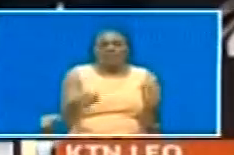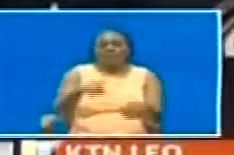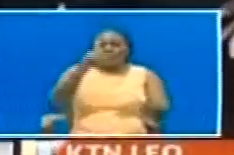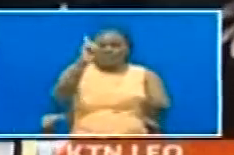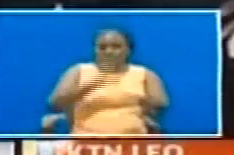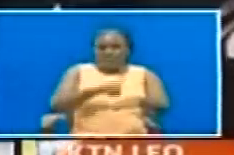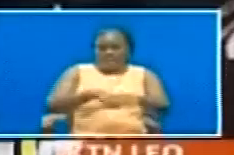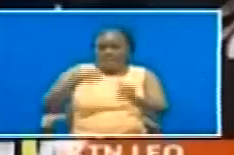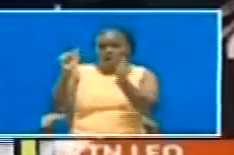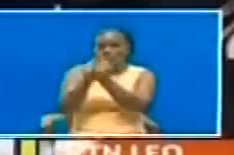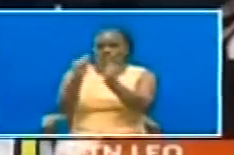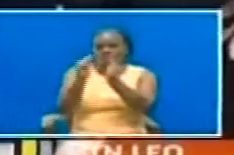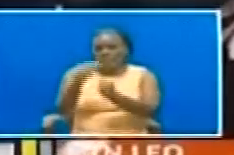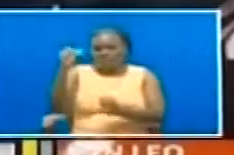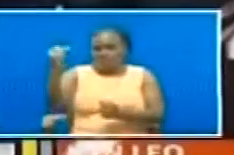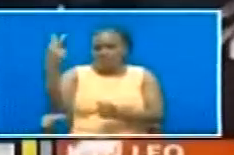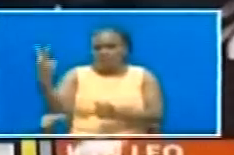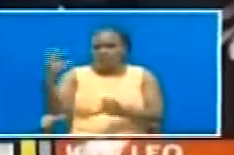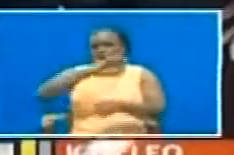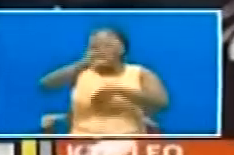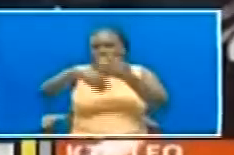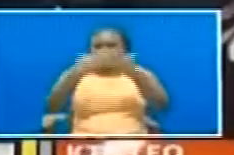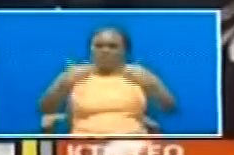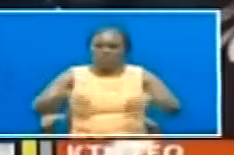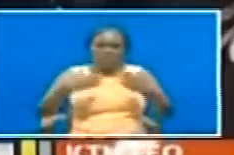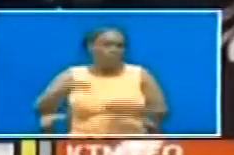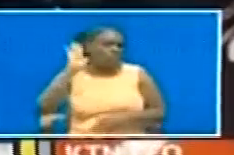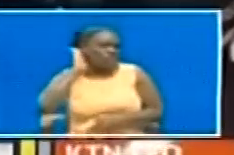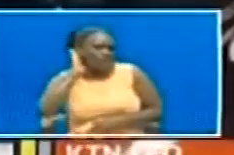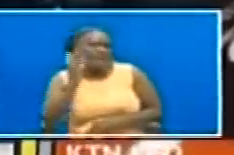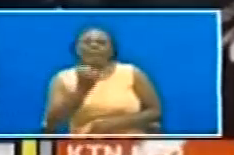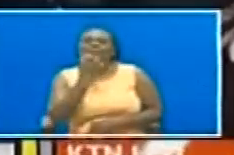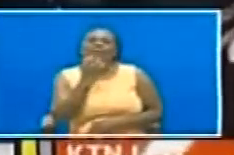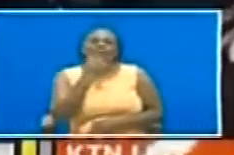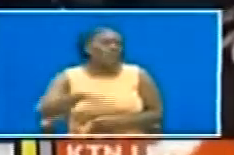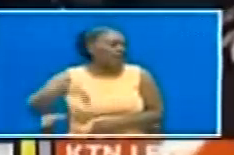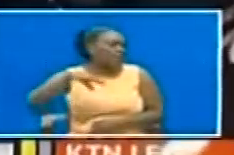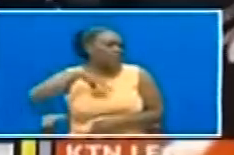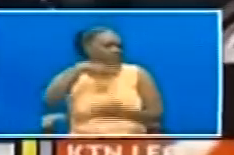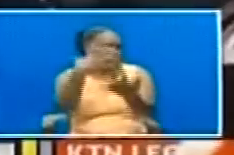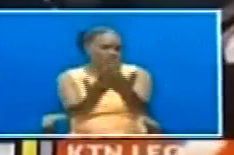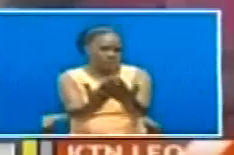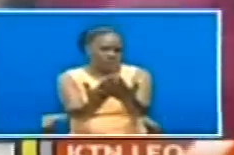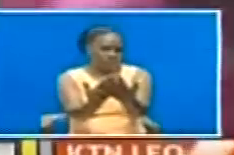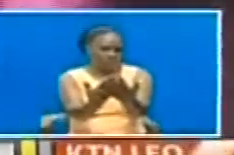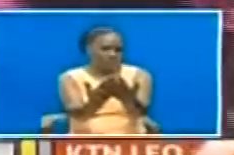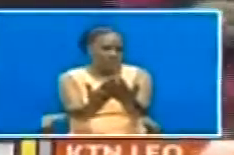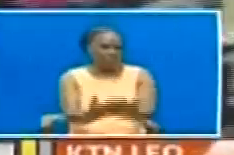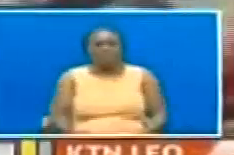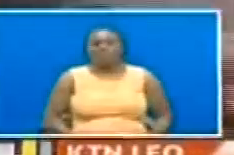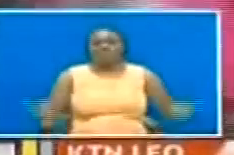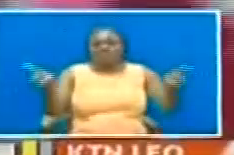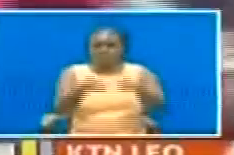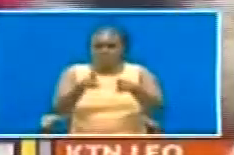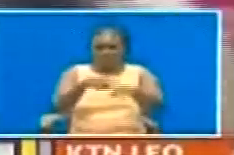Ilikuwa Oktoba 52, watu wote tulisikia Kenyatta ameshikwa. Kando